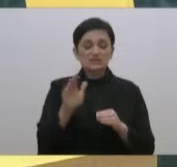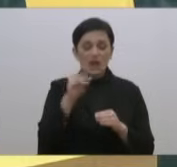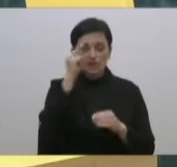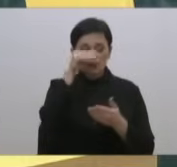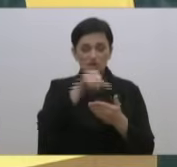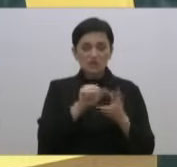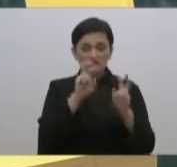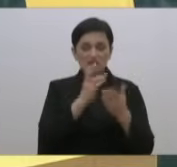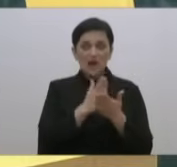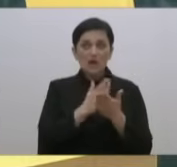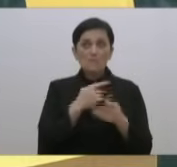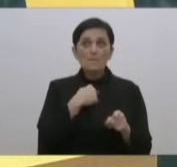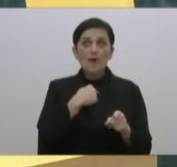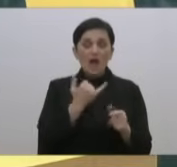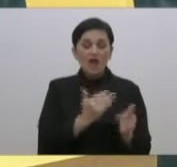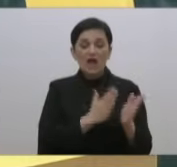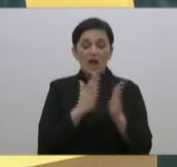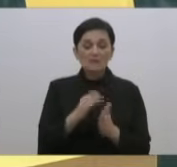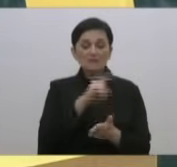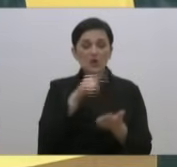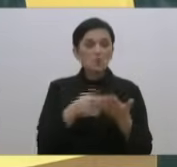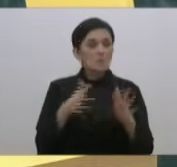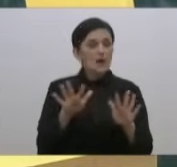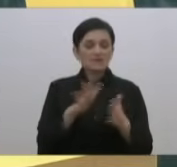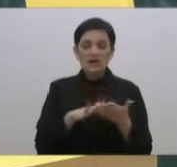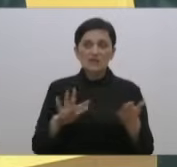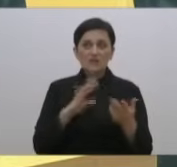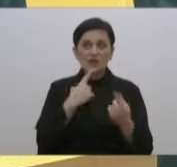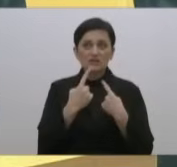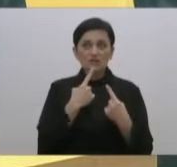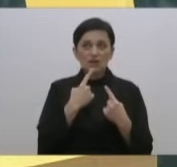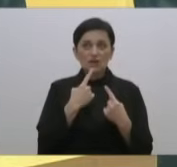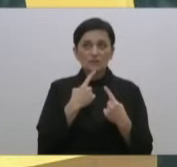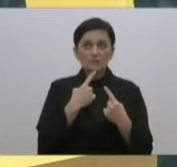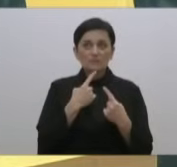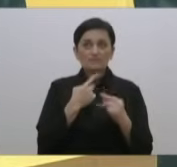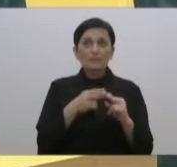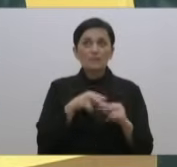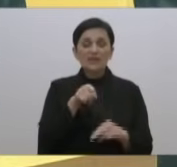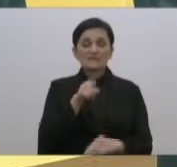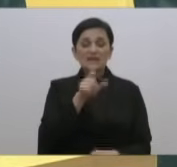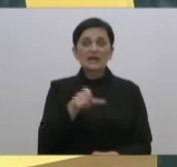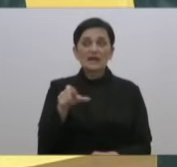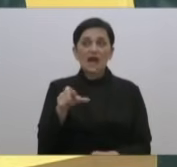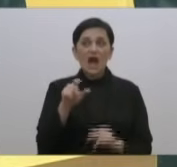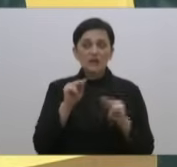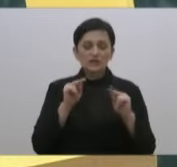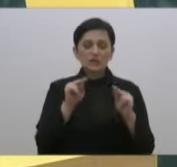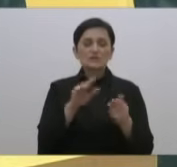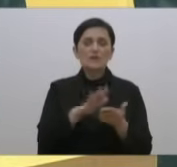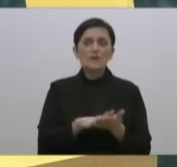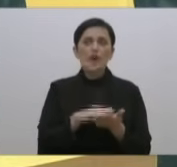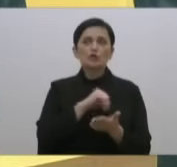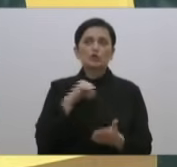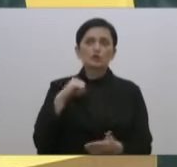შესწავლის საგანია და მე ამ ეტაპზე, ამ საკითხზე მეც აღარ გავაგრძელებ. ეს ხალხი პატრიოტობას